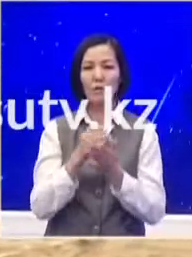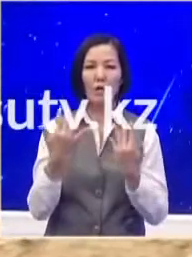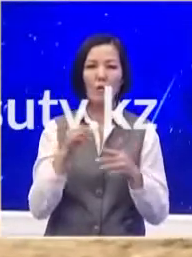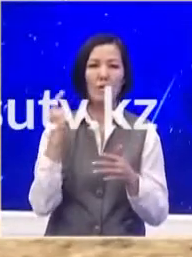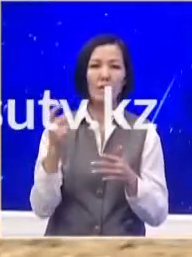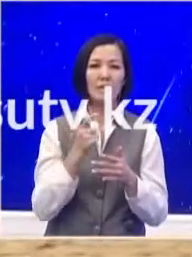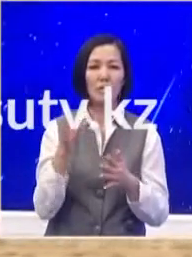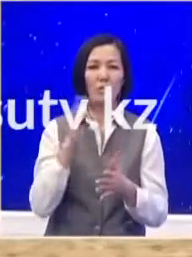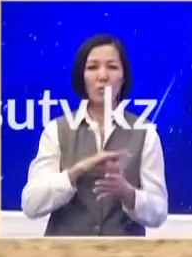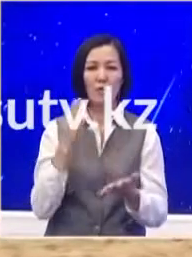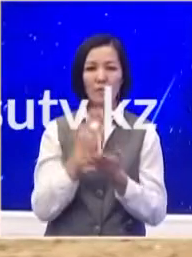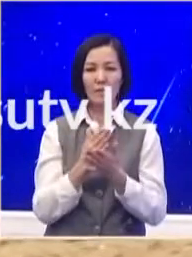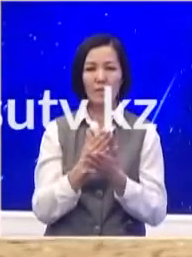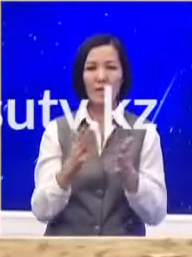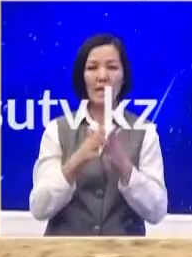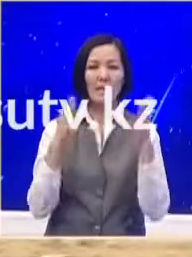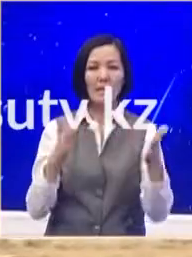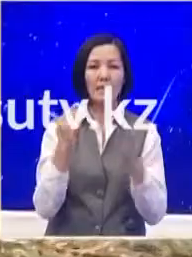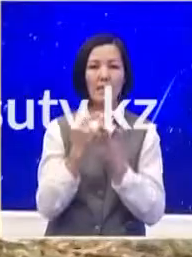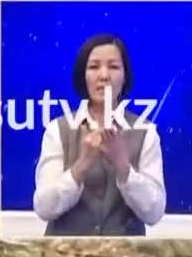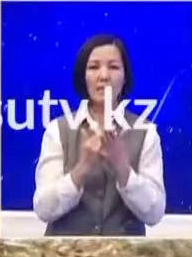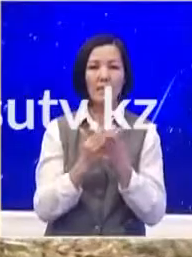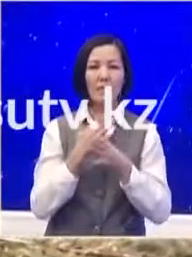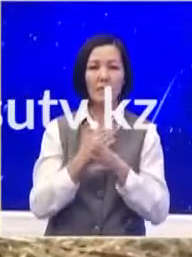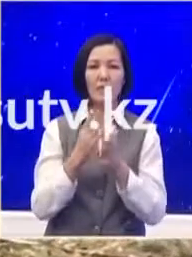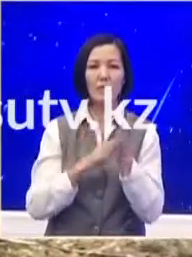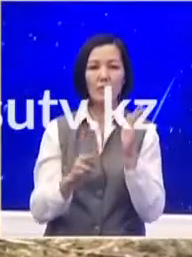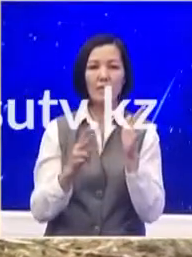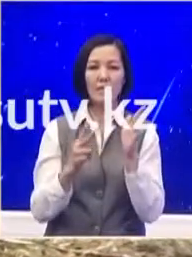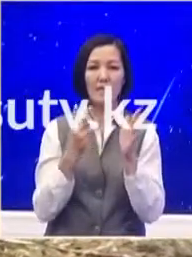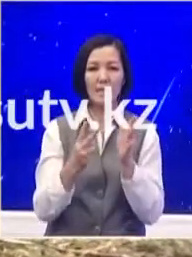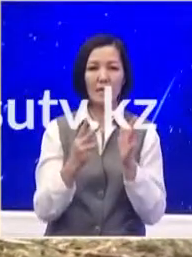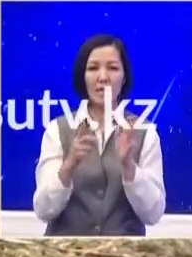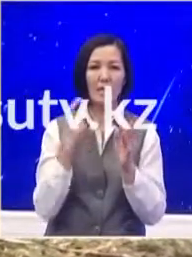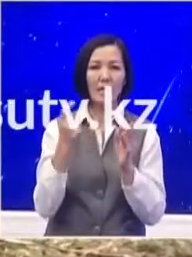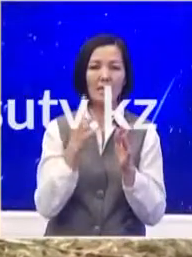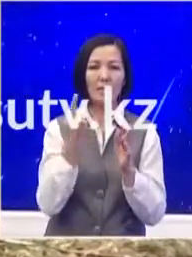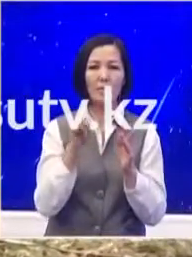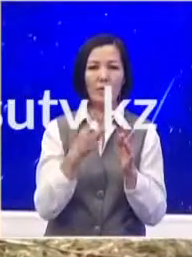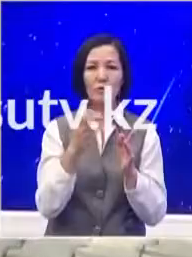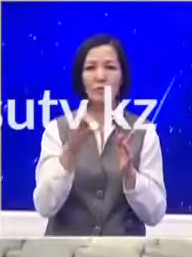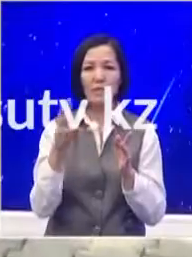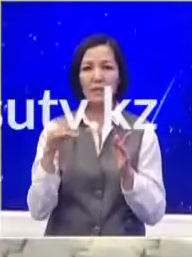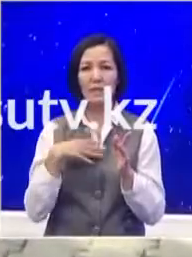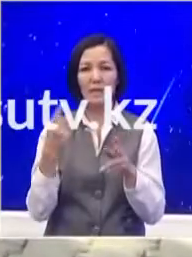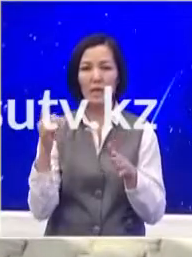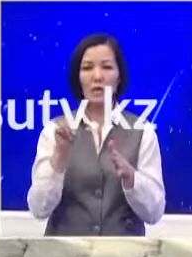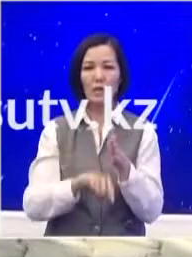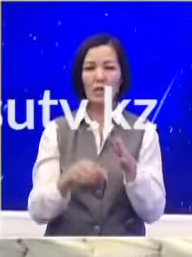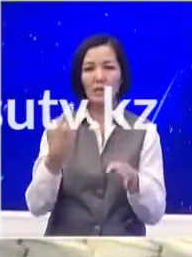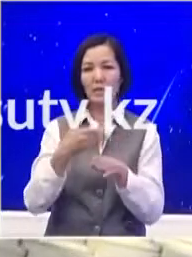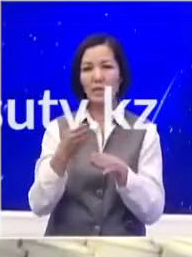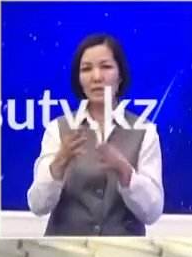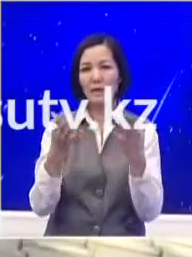шаруалар оңтайлы қолданып жатыр. Кеңдала бағдарламасы арқылы 92 қожалық 1-де 3 миллиард теңгеге жеңілдетілген несие алып